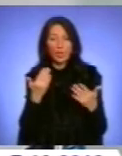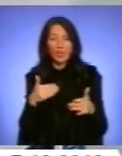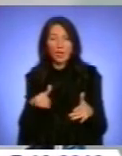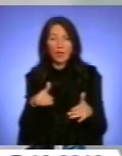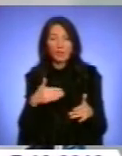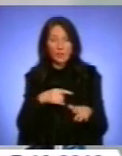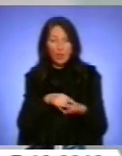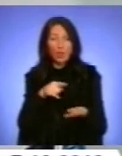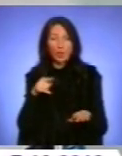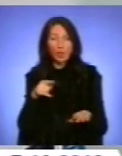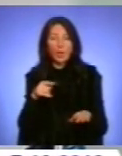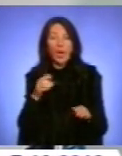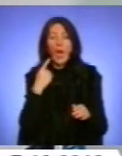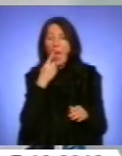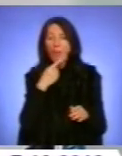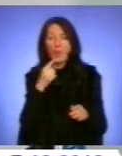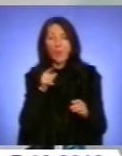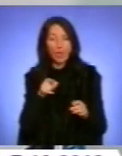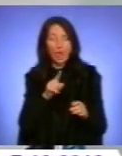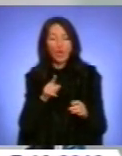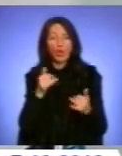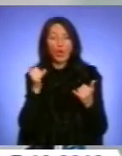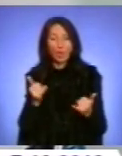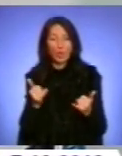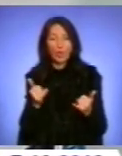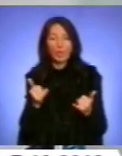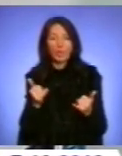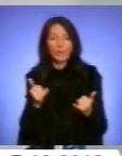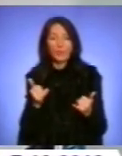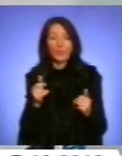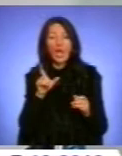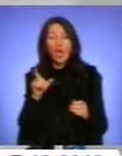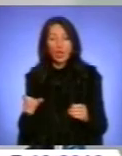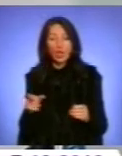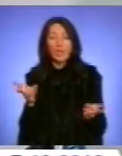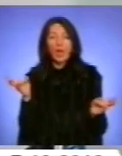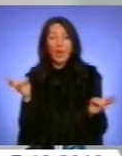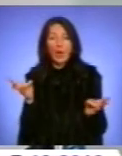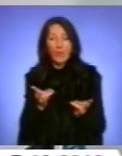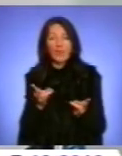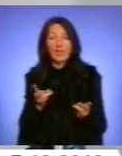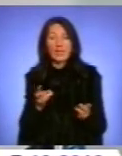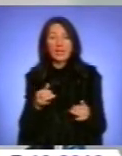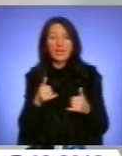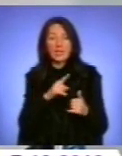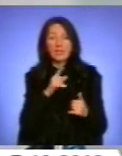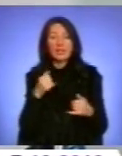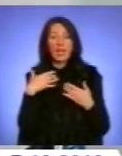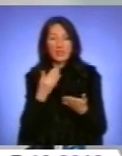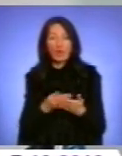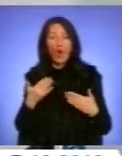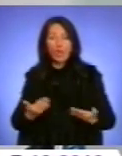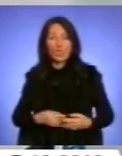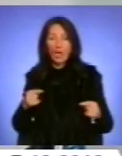ми заторкнули. Мова йде про те, що сьогодні людина повинна за свого життя чітко